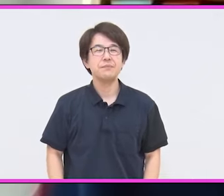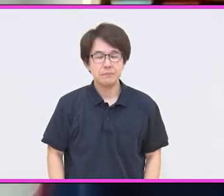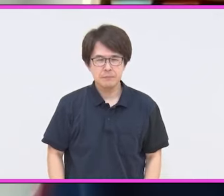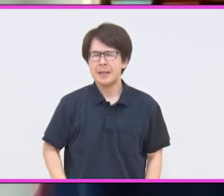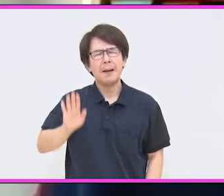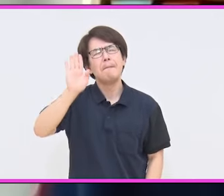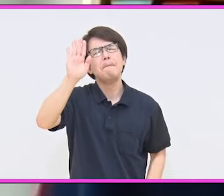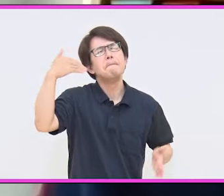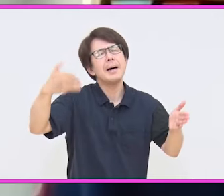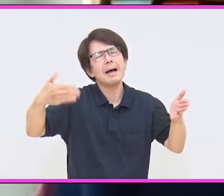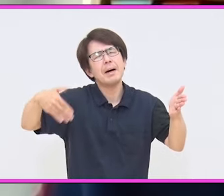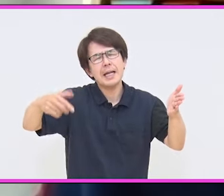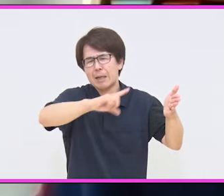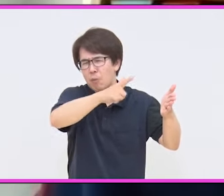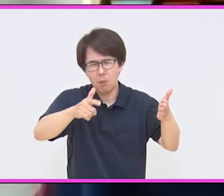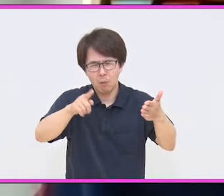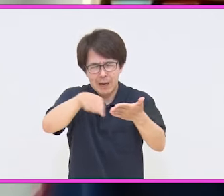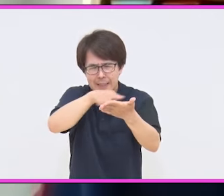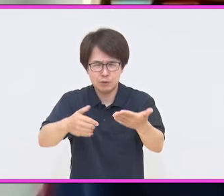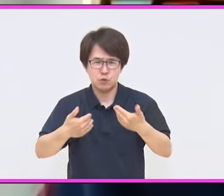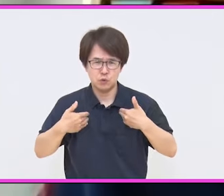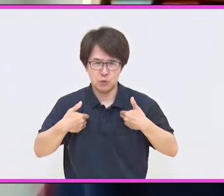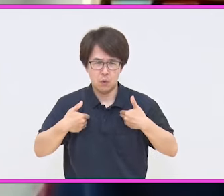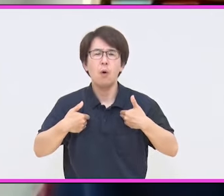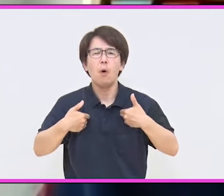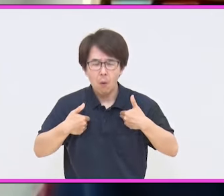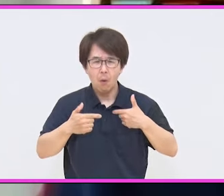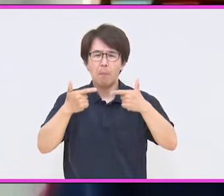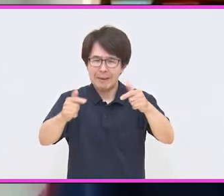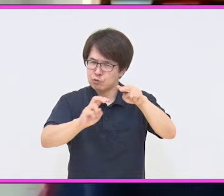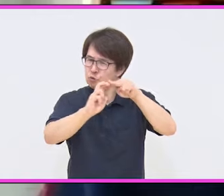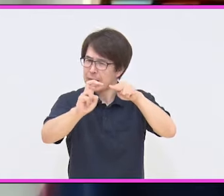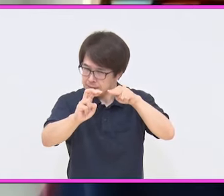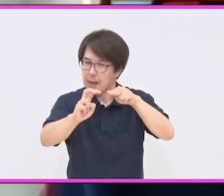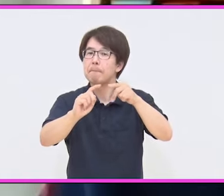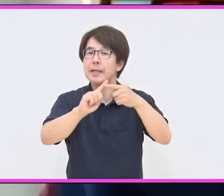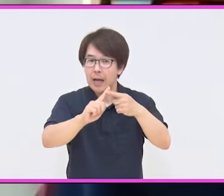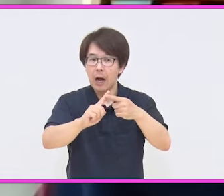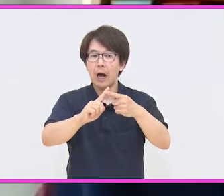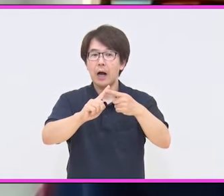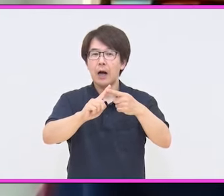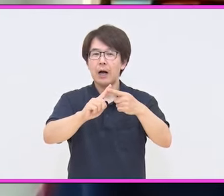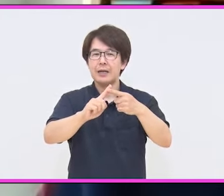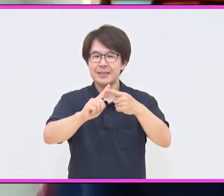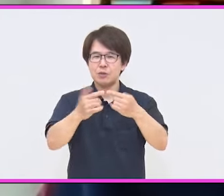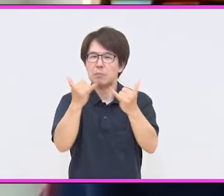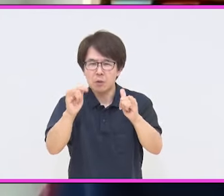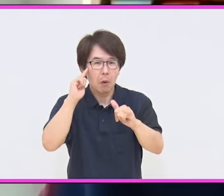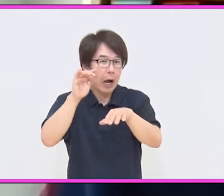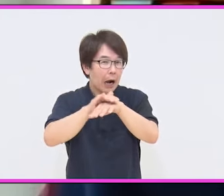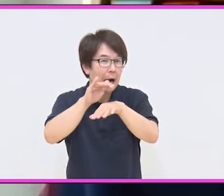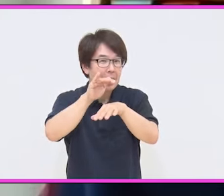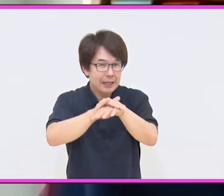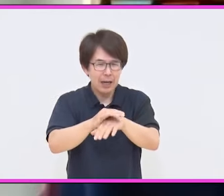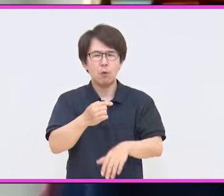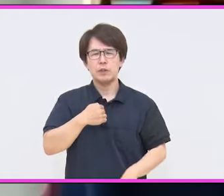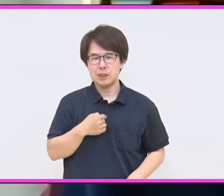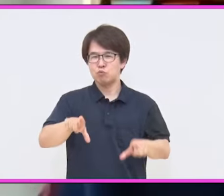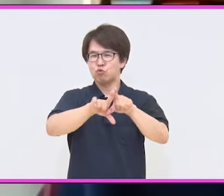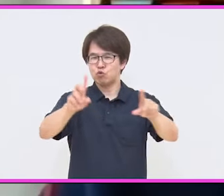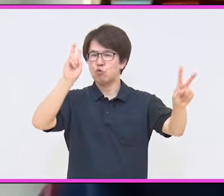like transport and people's attitudes,And the fact that now I can do a job in a